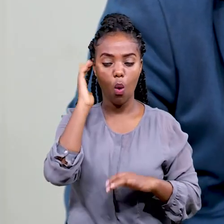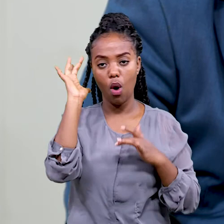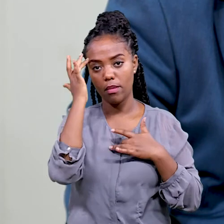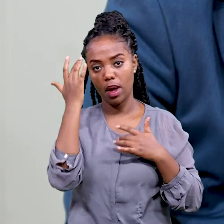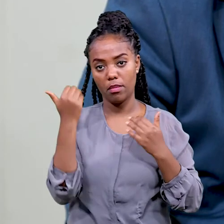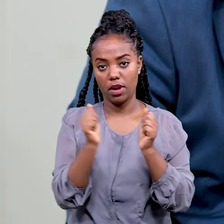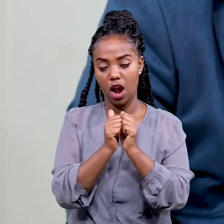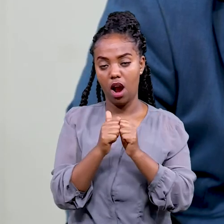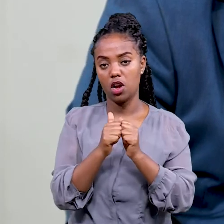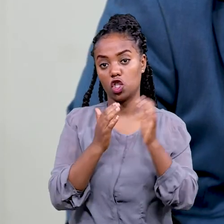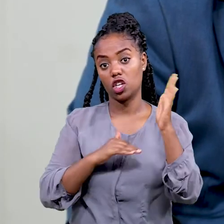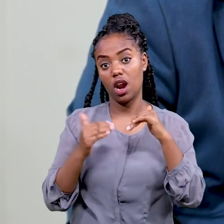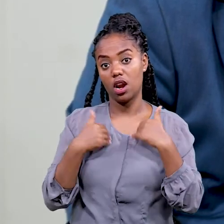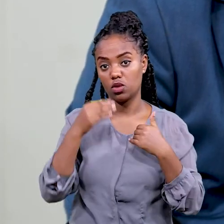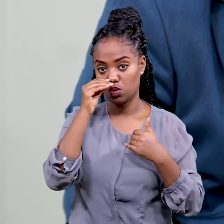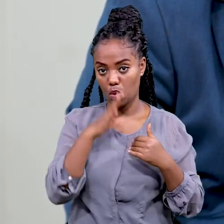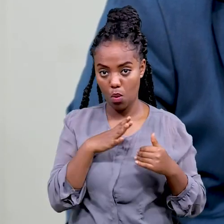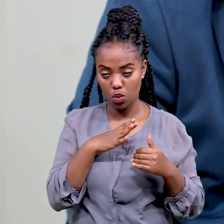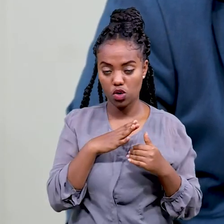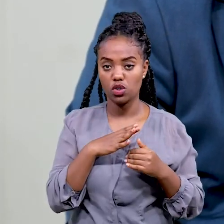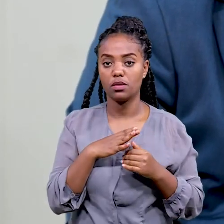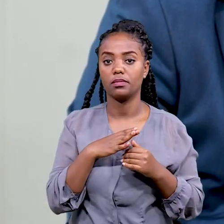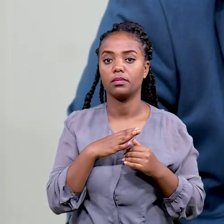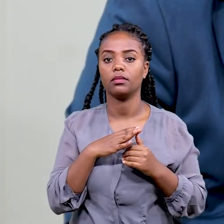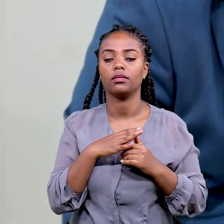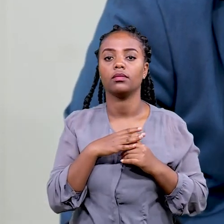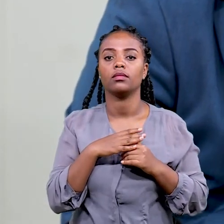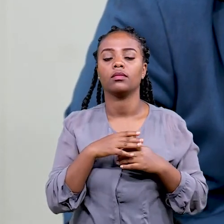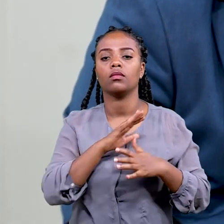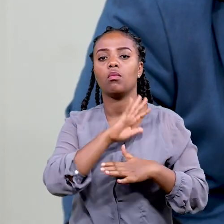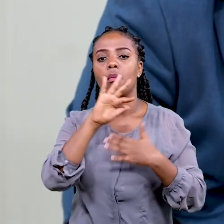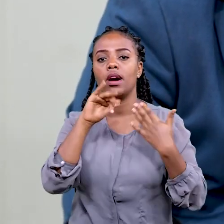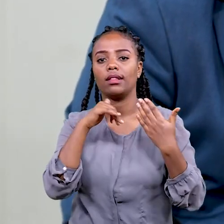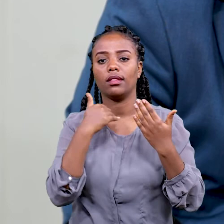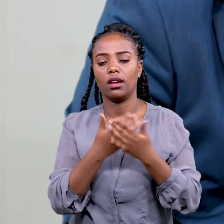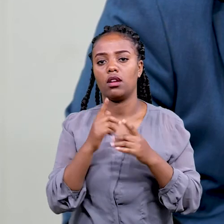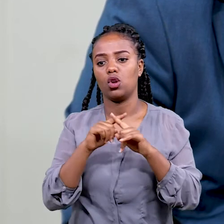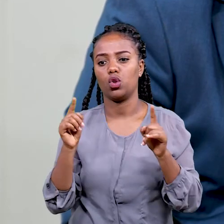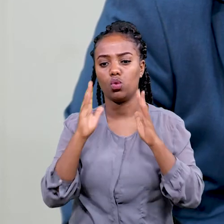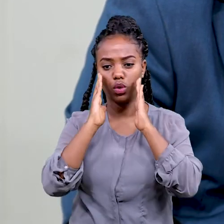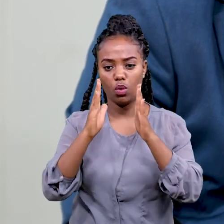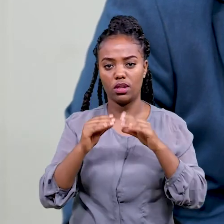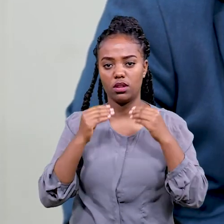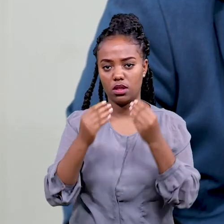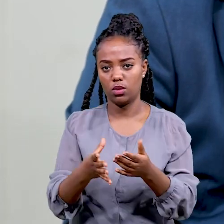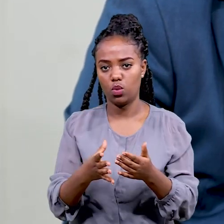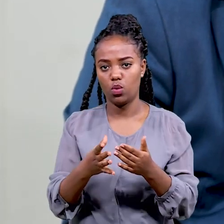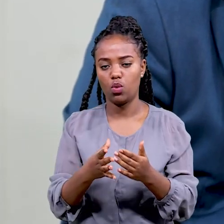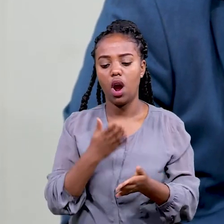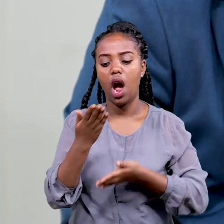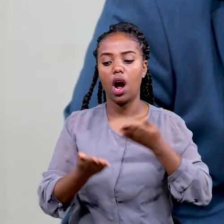ህመም ጋር እንትን ያላቸው ሰዎች፣ የአእምሮ ህመም ያለባቸው ሰዎች በአጠቃላይ ልዩ ትኩረት